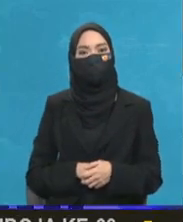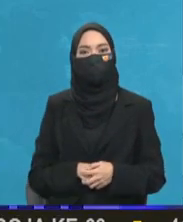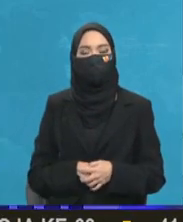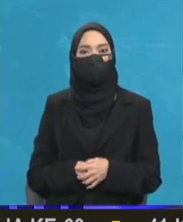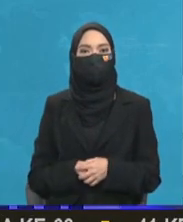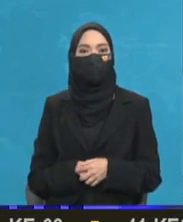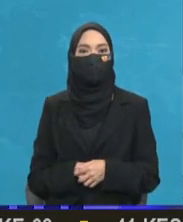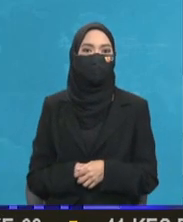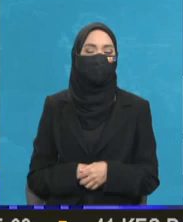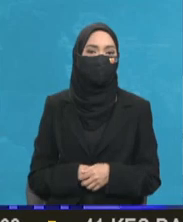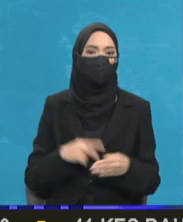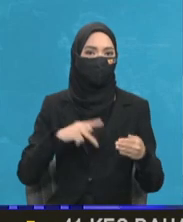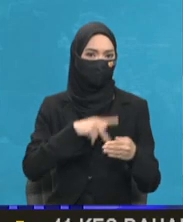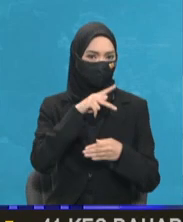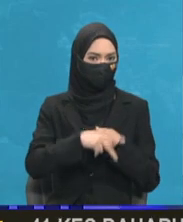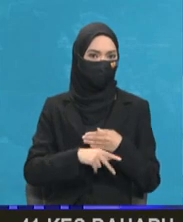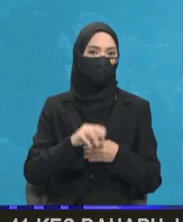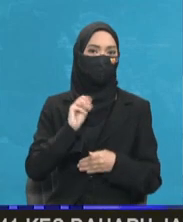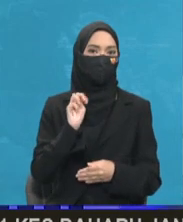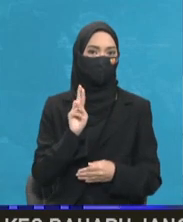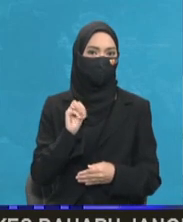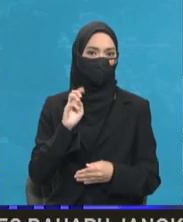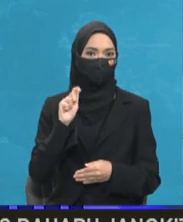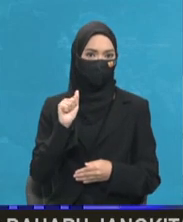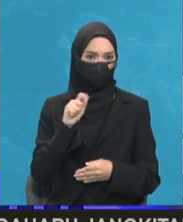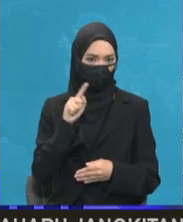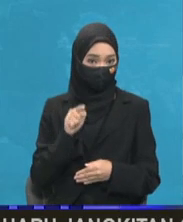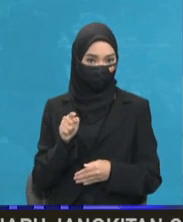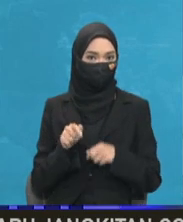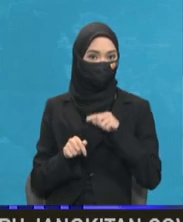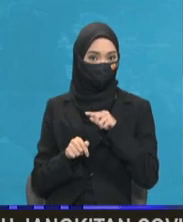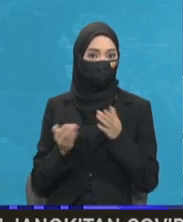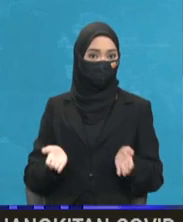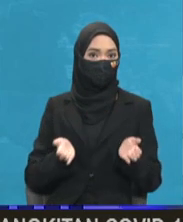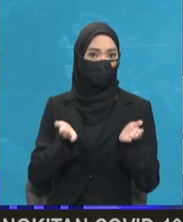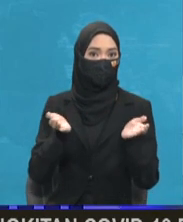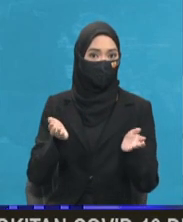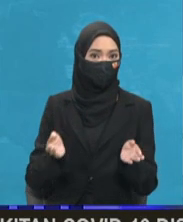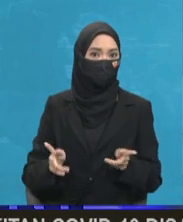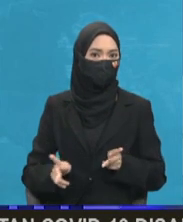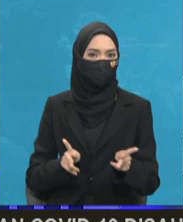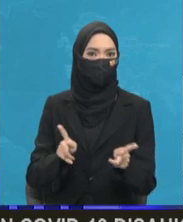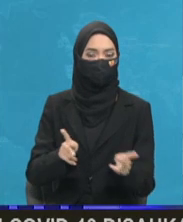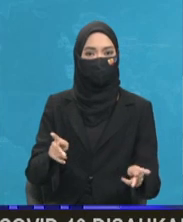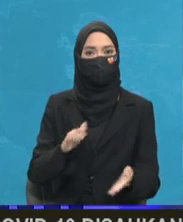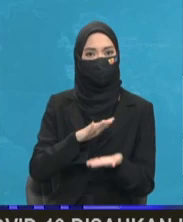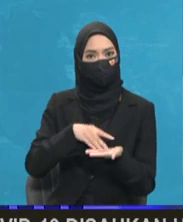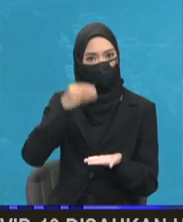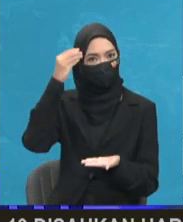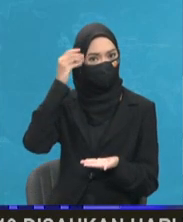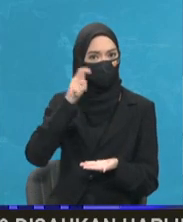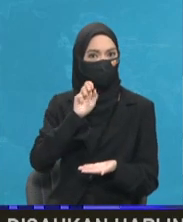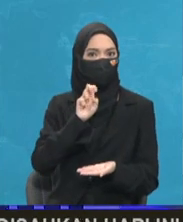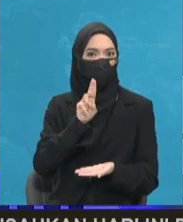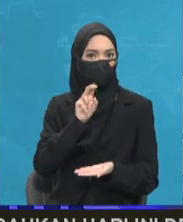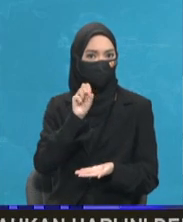lebih program operasi yaitu program yang memberikan peringatan Vision secara percuma kepada pelajar-pelajar tahun enam